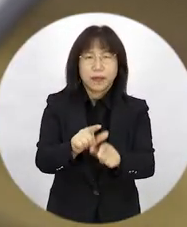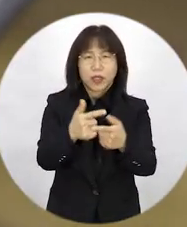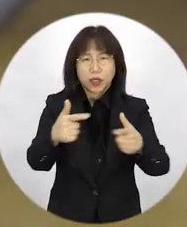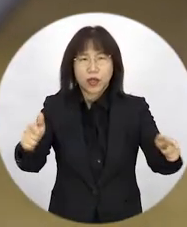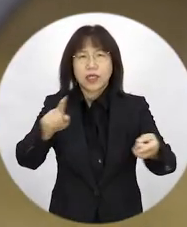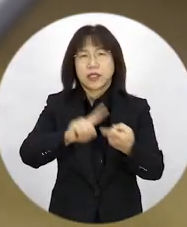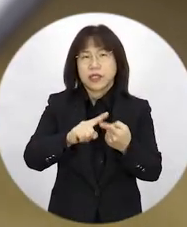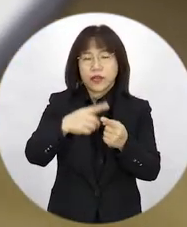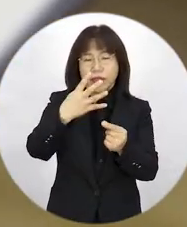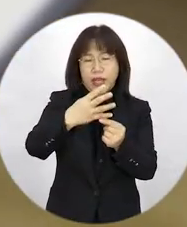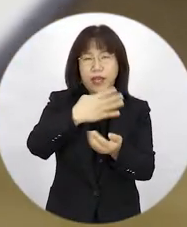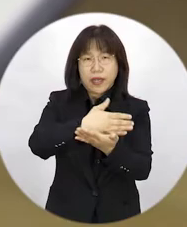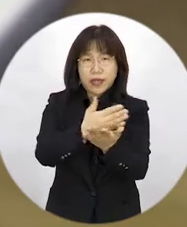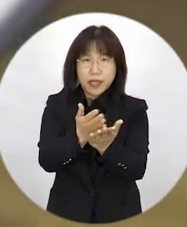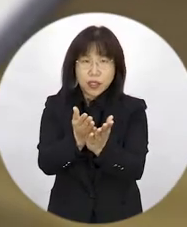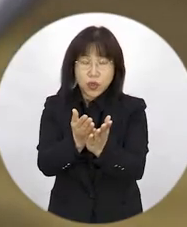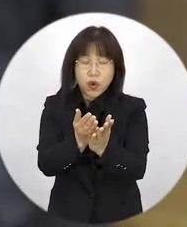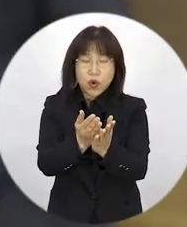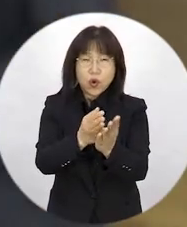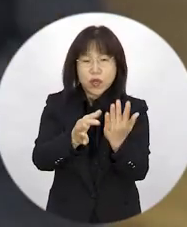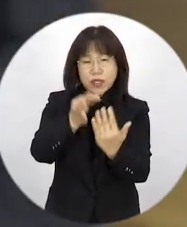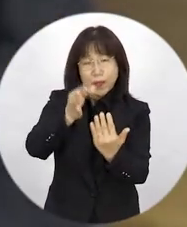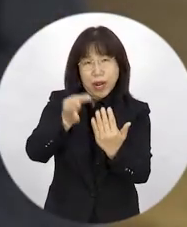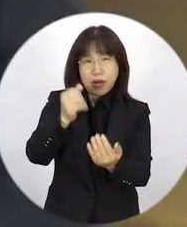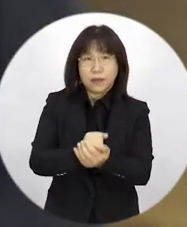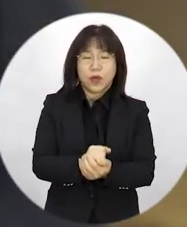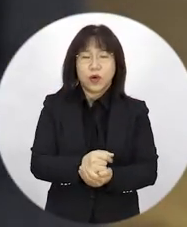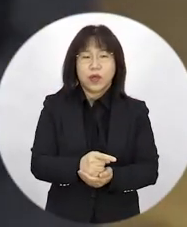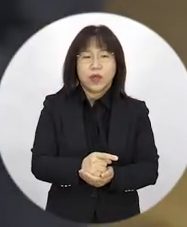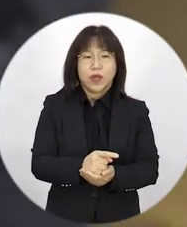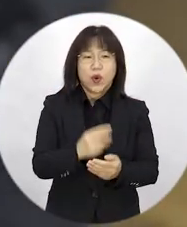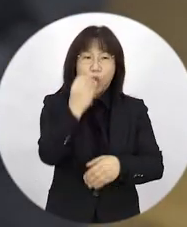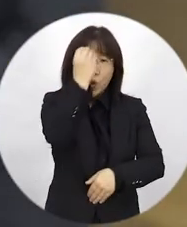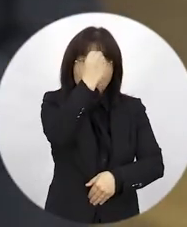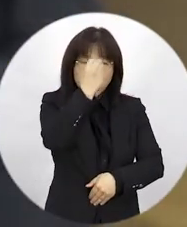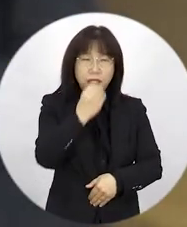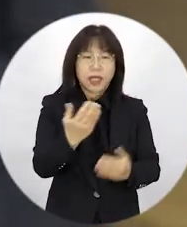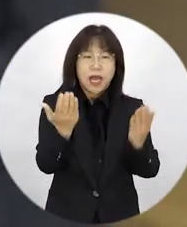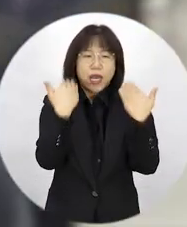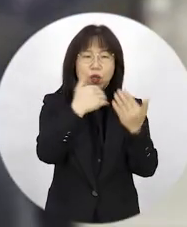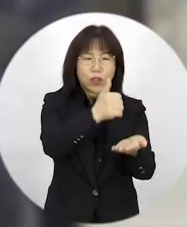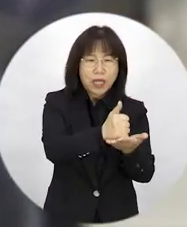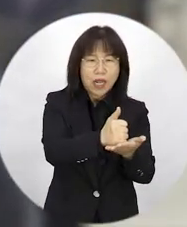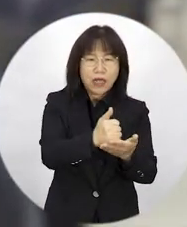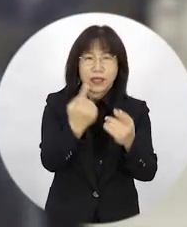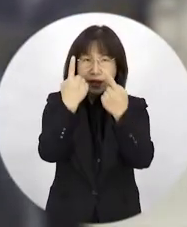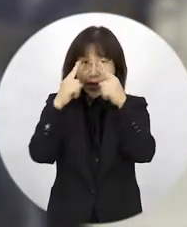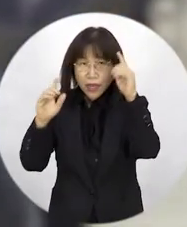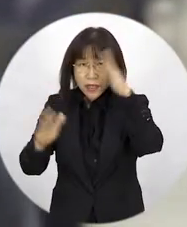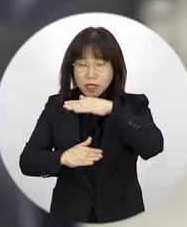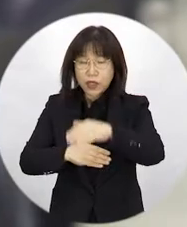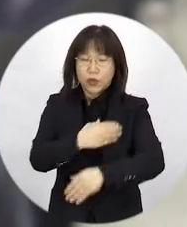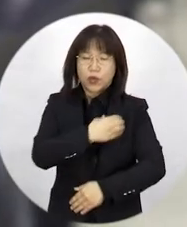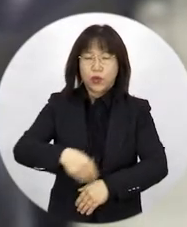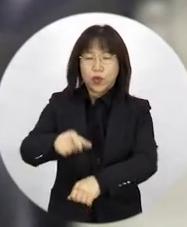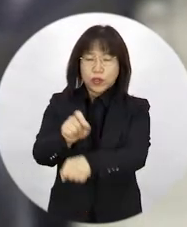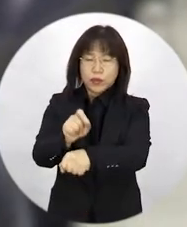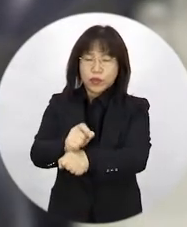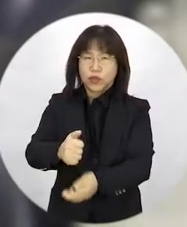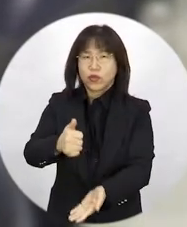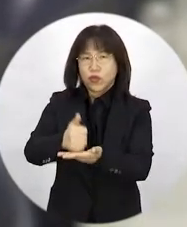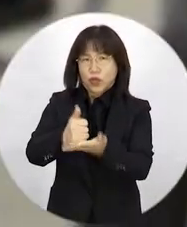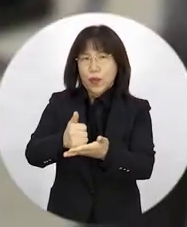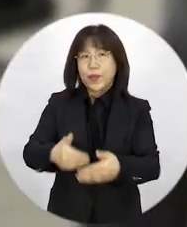분야별로 선발하며 고등학생의 경우 학교장 추천을, 대학생의 경우 거주지 동장의 추천을 받아야 합니다.